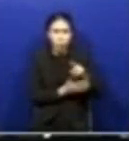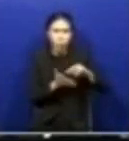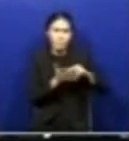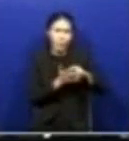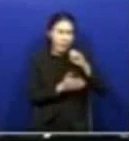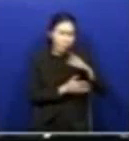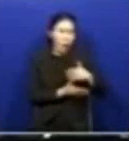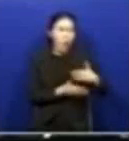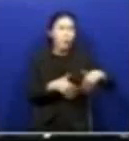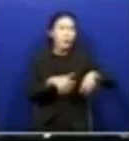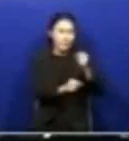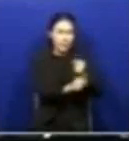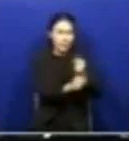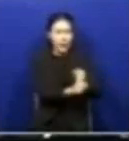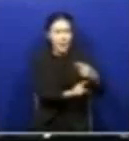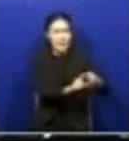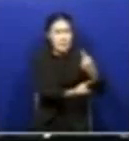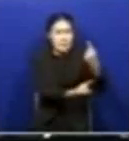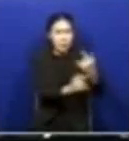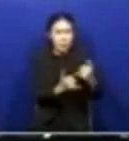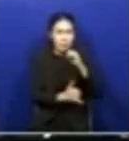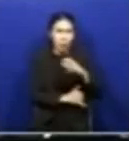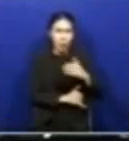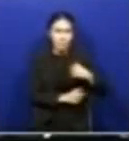หนักแล้วให้มาเที่ยวอีกวันนี้ยากครับ